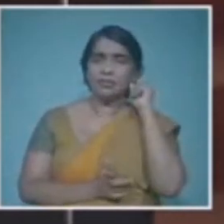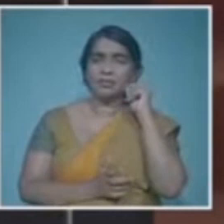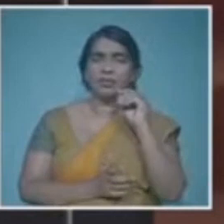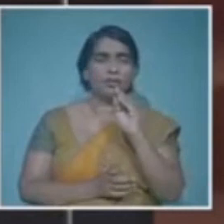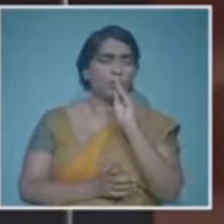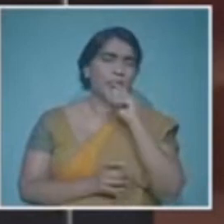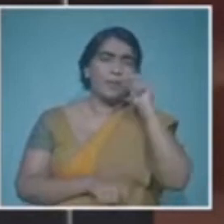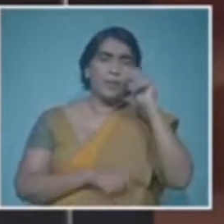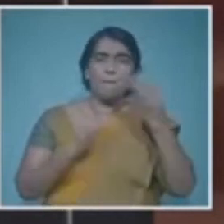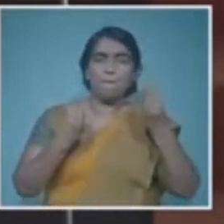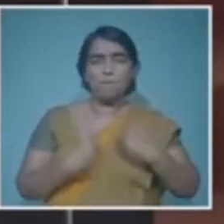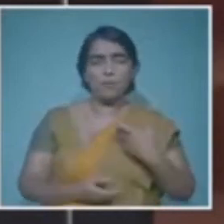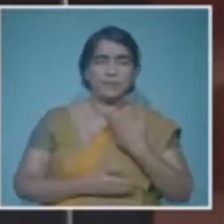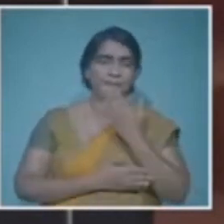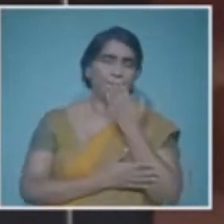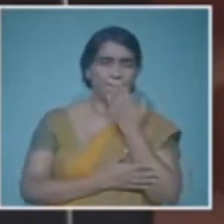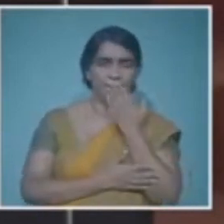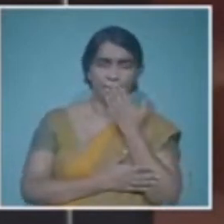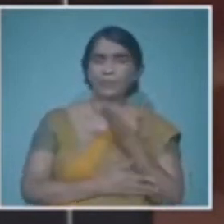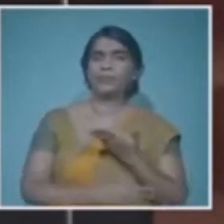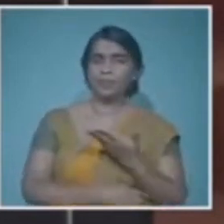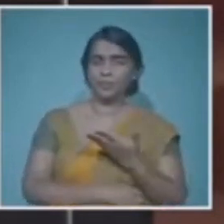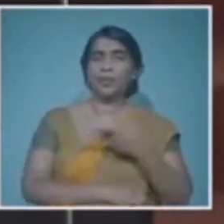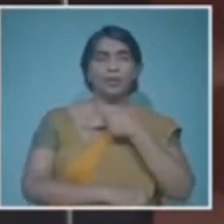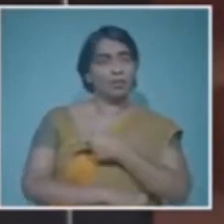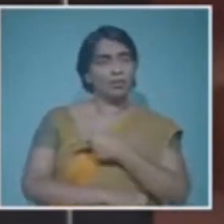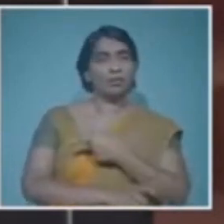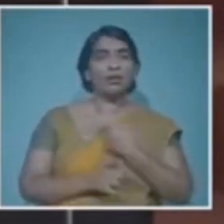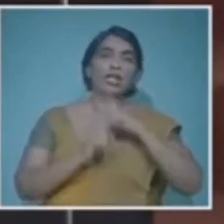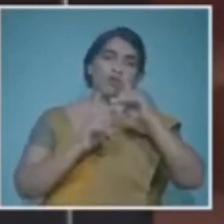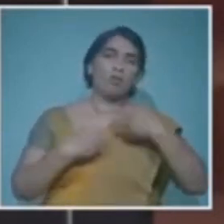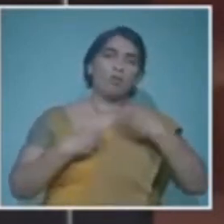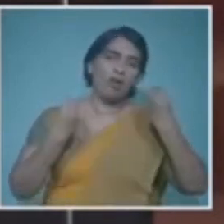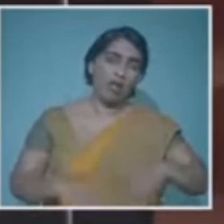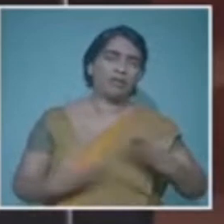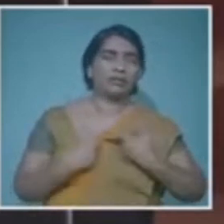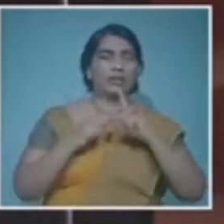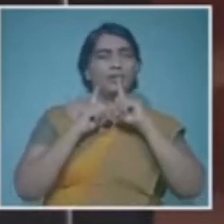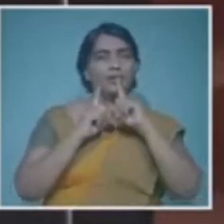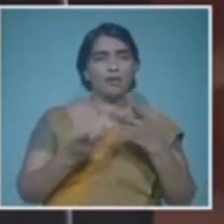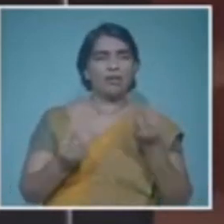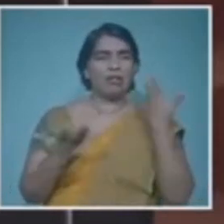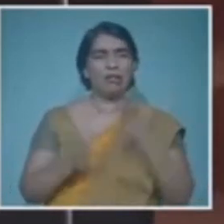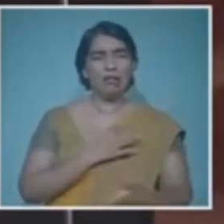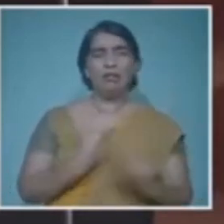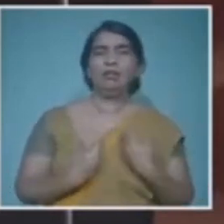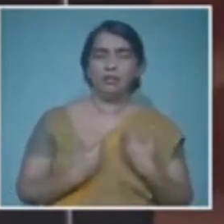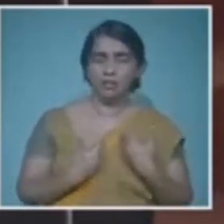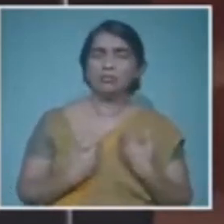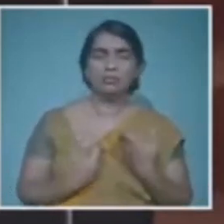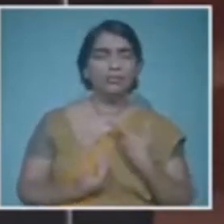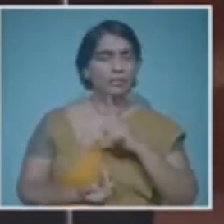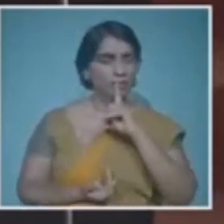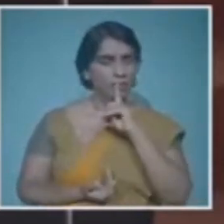සාමාන්‍ය කෙනෙක් බංකොලොත් වුණාම කටවහගෙන ඉන්නවා. මේගොල්ලෝ ඇවිල්ලා කිව්වා අපි බංකොලොත් කියලා. ඉතින් අපි